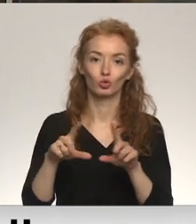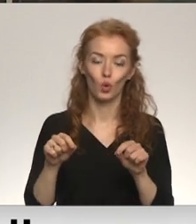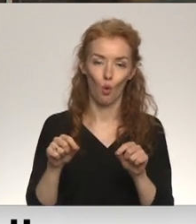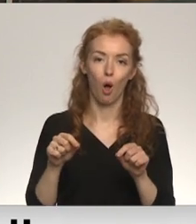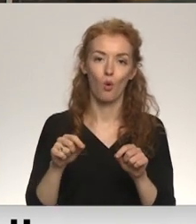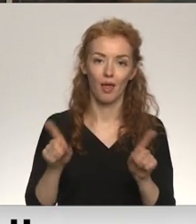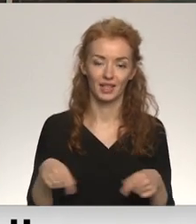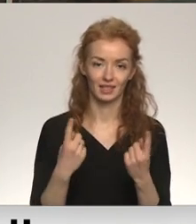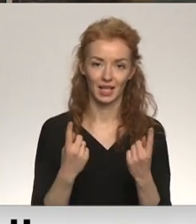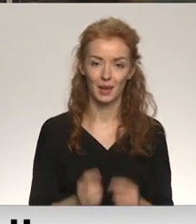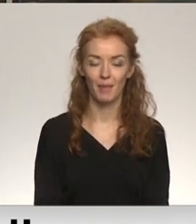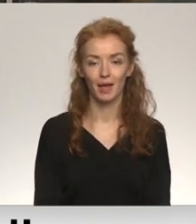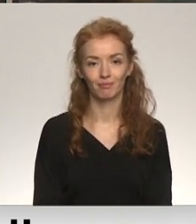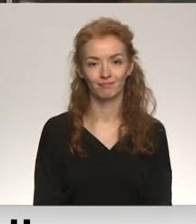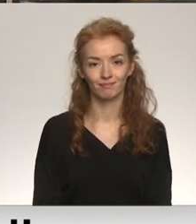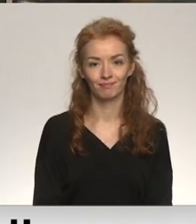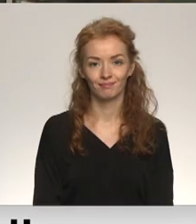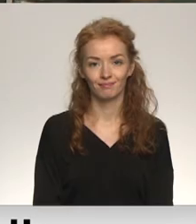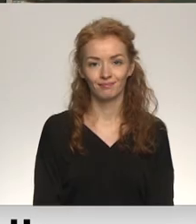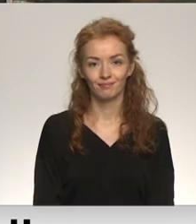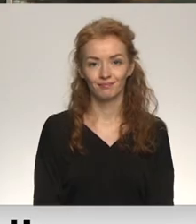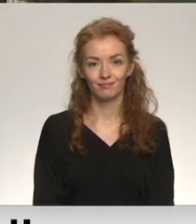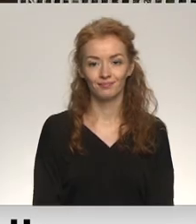Vairāk stāsta mūsu korespondente Lielbritānijā Ilze Kalve.